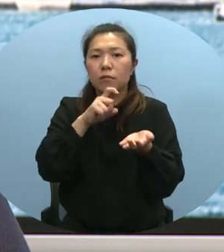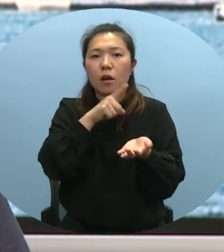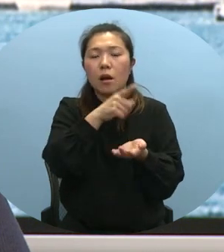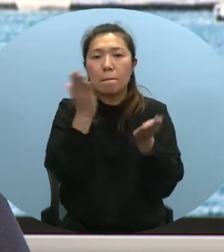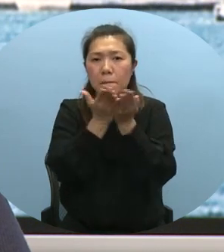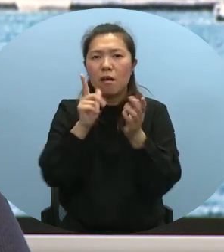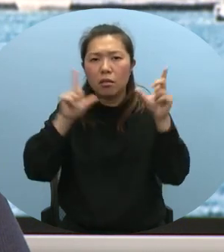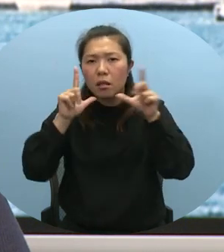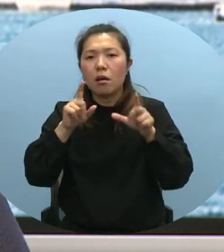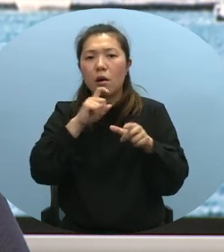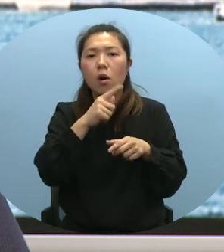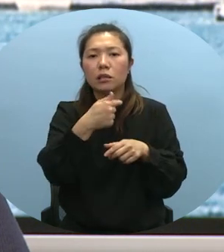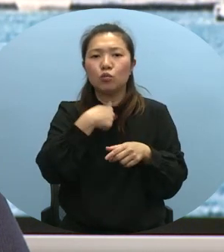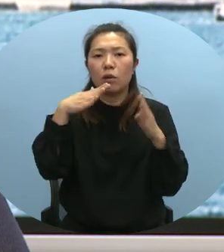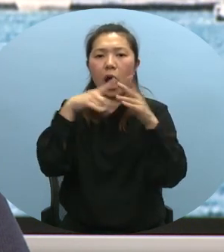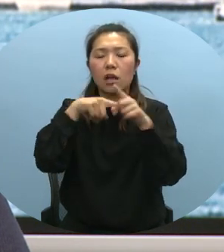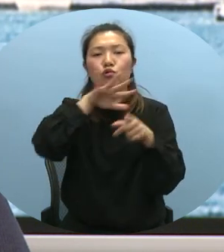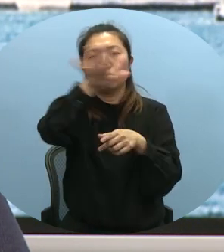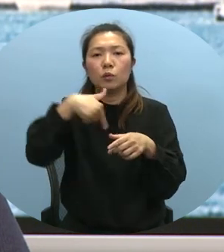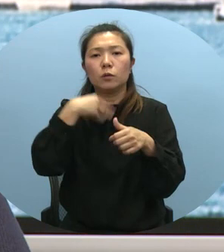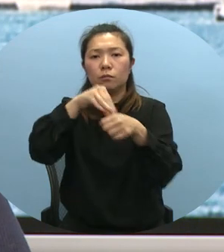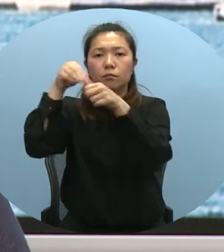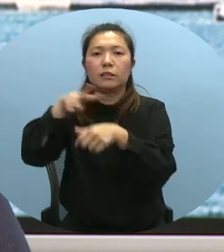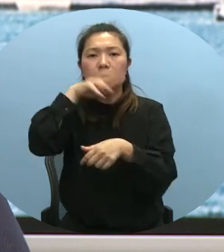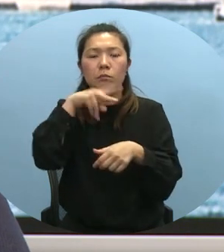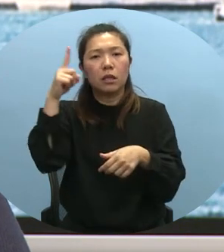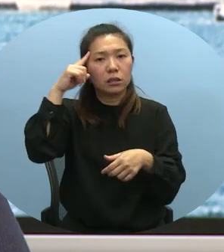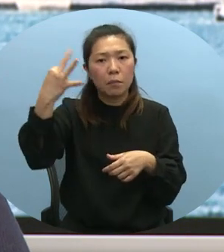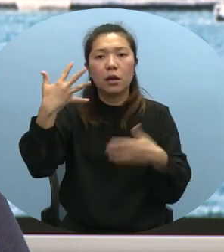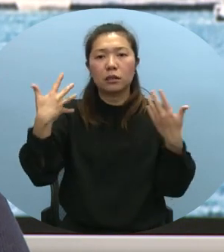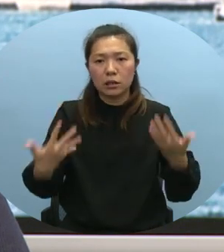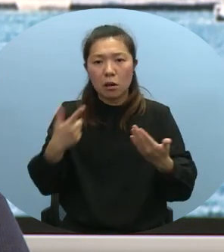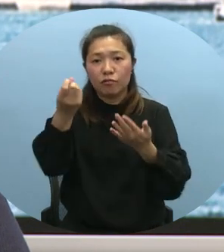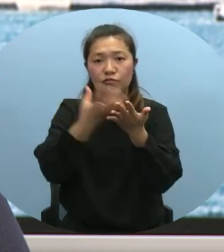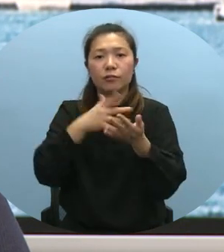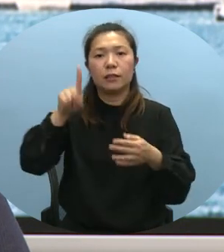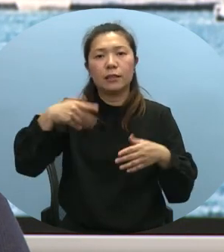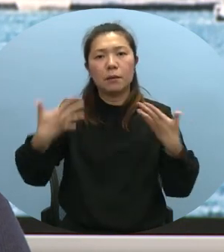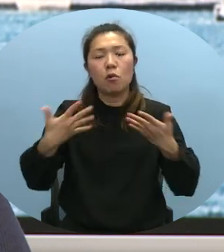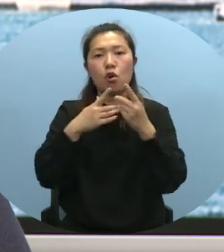他有病徵，他的家人都需要檢疫三日啦。這件事我們今天開始實行。